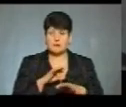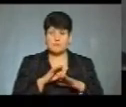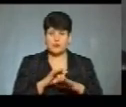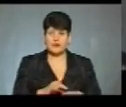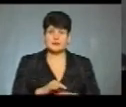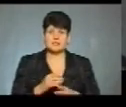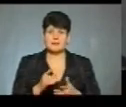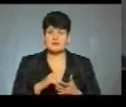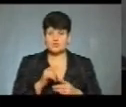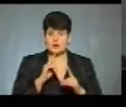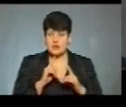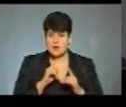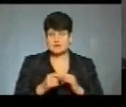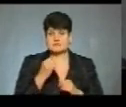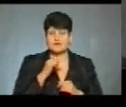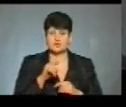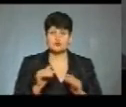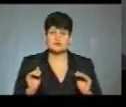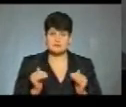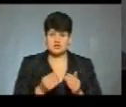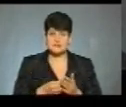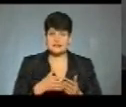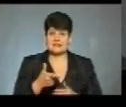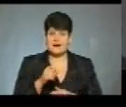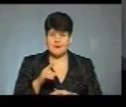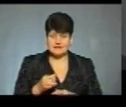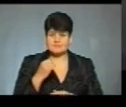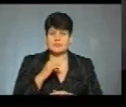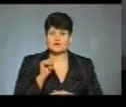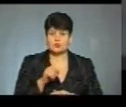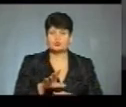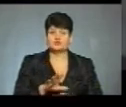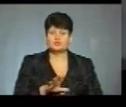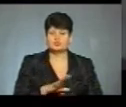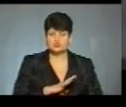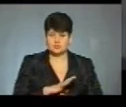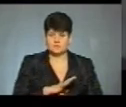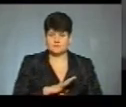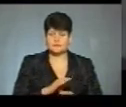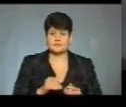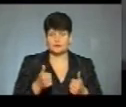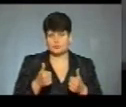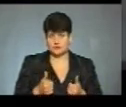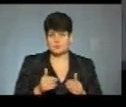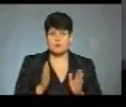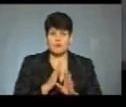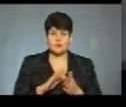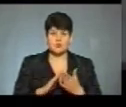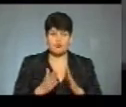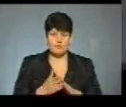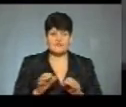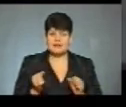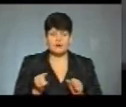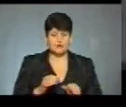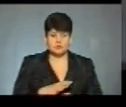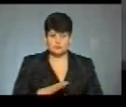міською радою, завдяки тому, що де зменшені ціни на газ, і завдяки тому, що були сприятливі погодні умови, які були не настільки холодні,